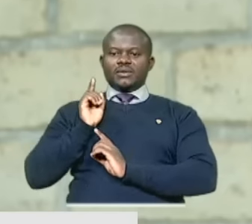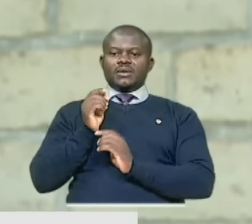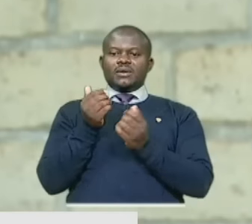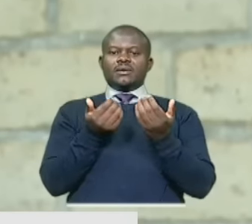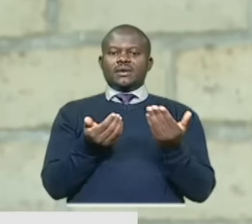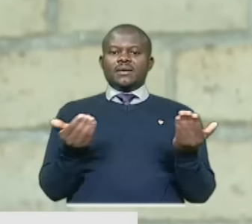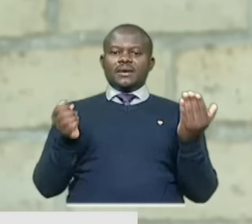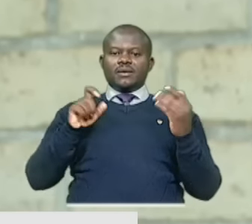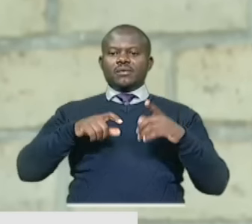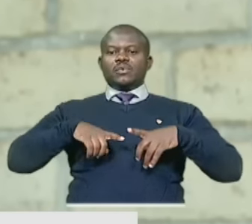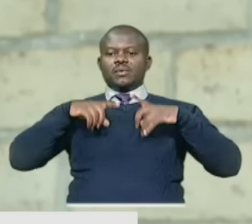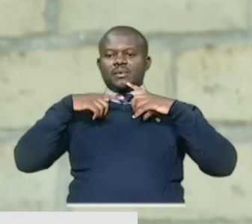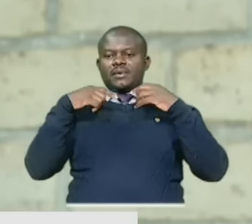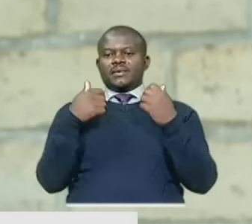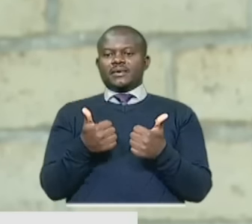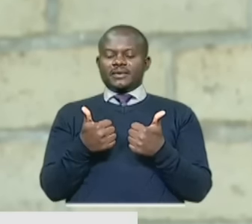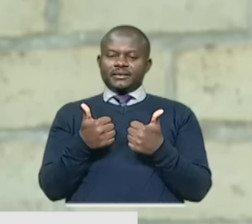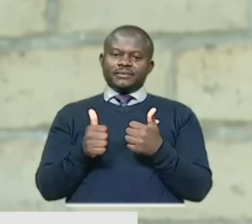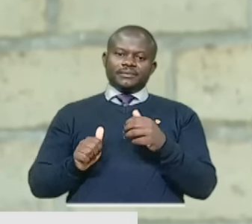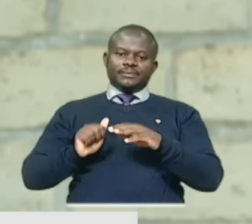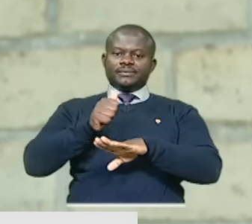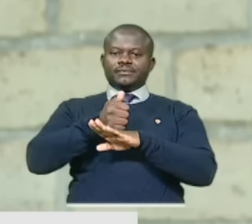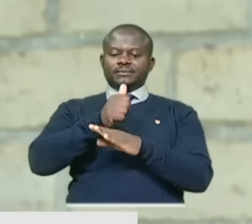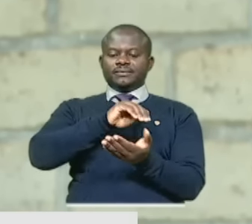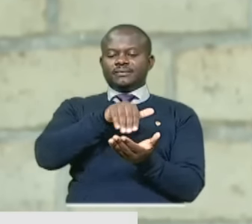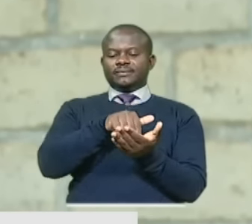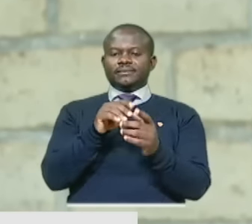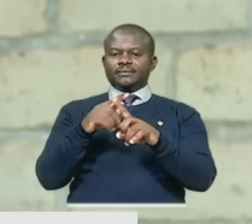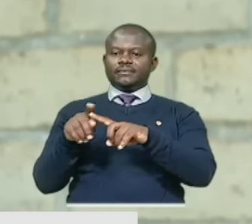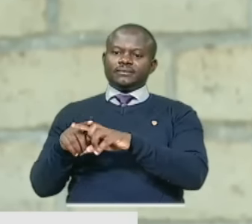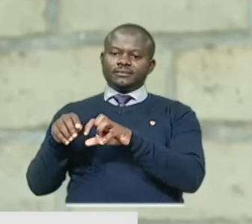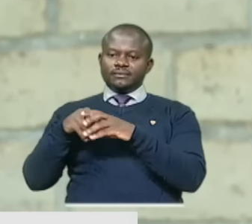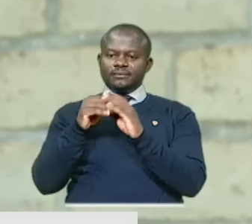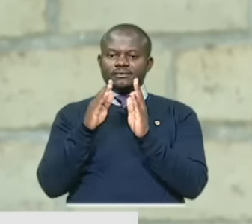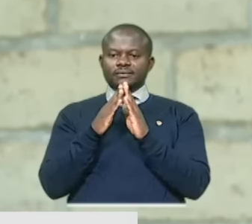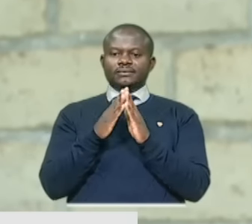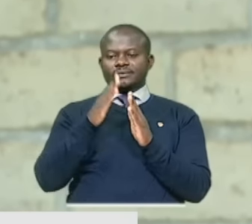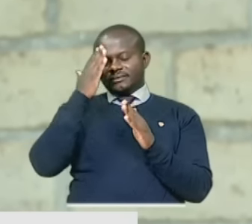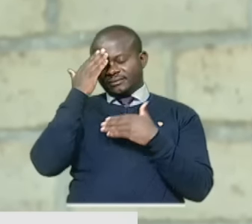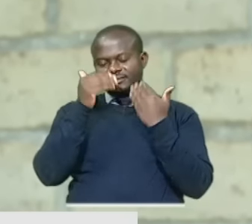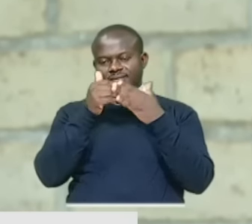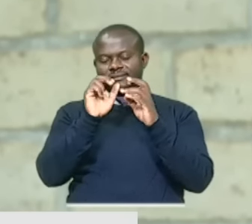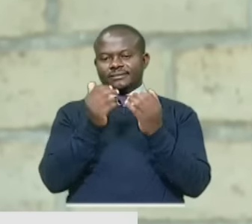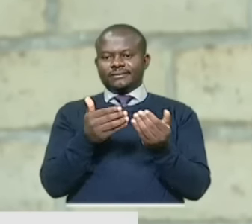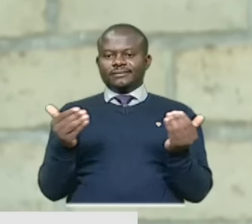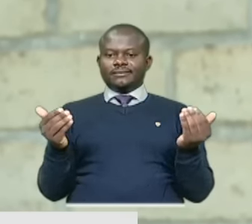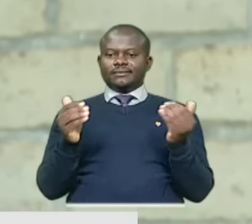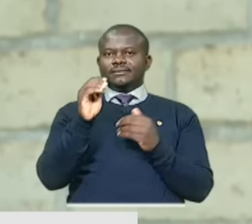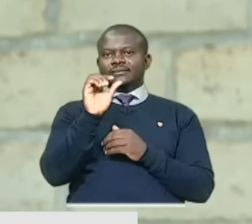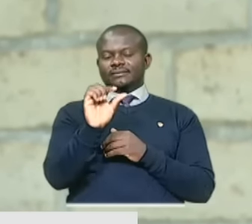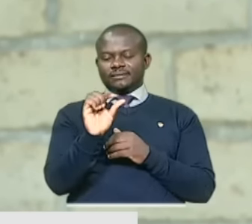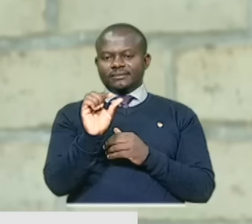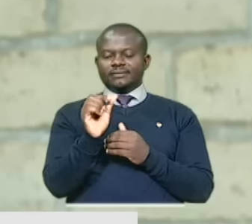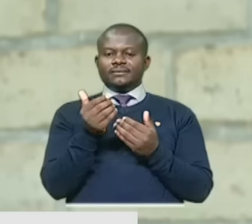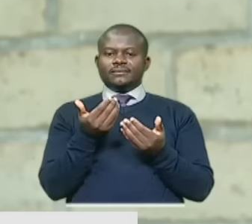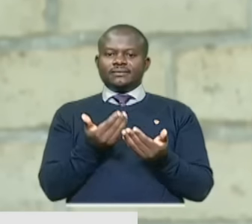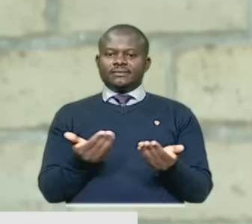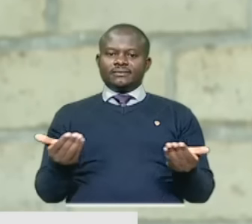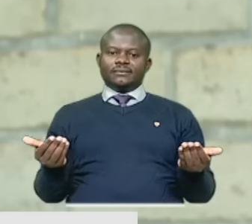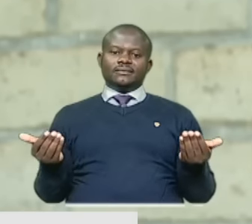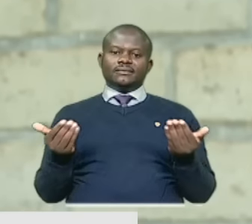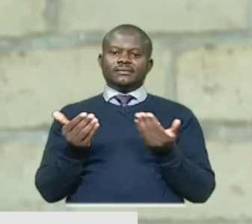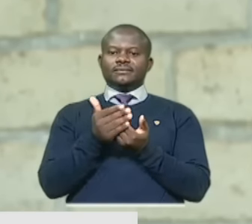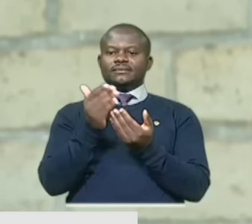kuba babayeho neza badushyiriraho amarerero atandukanye mu midugudu kugira ngo ba bana bakiri batoya nabaze kugira ahantu